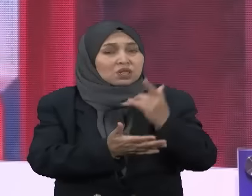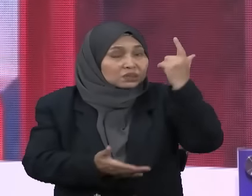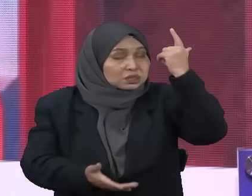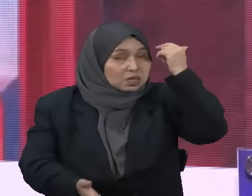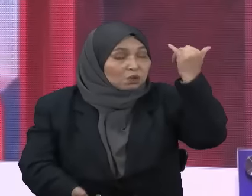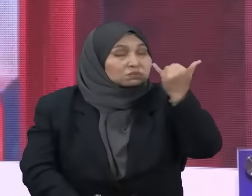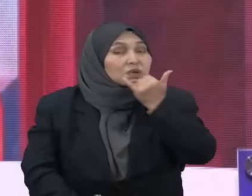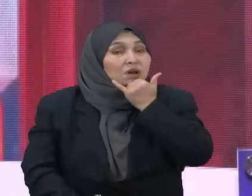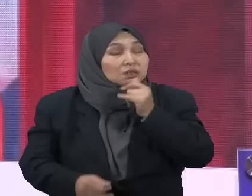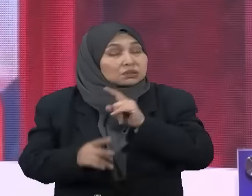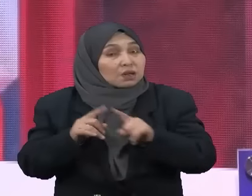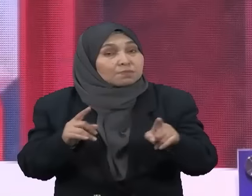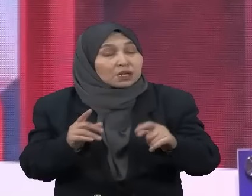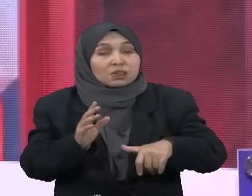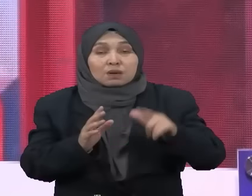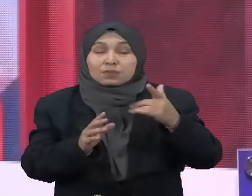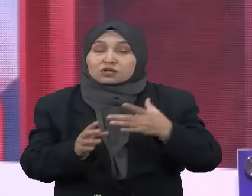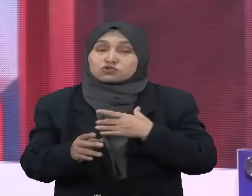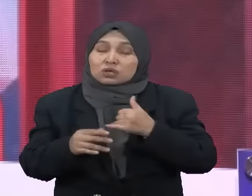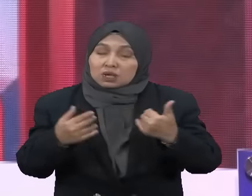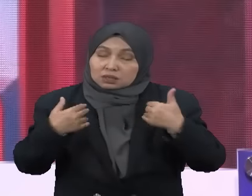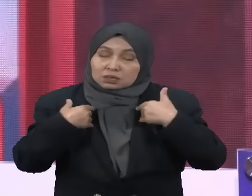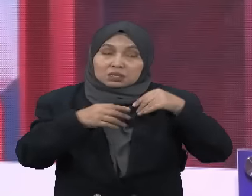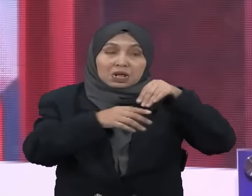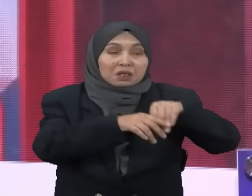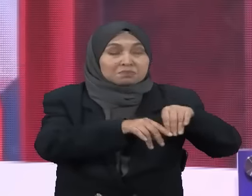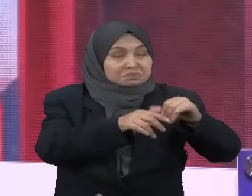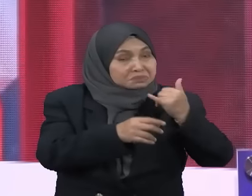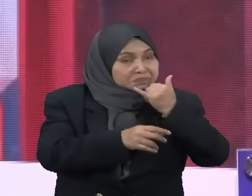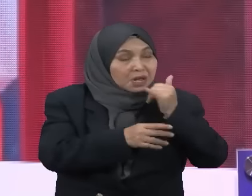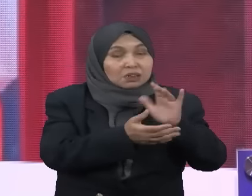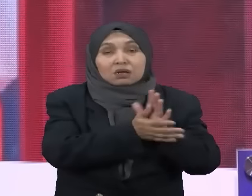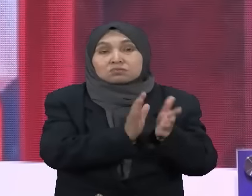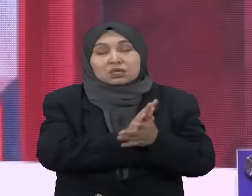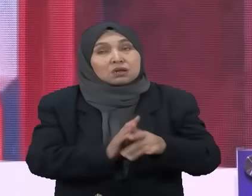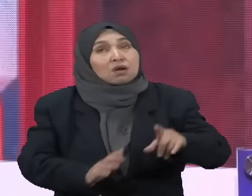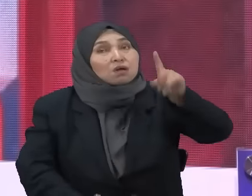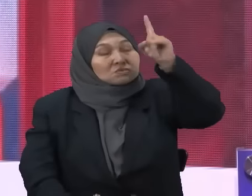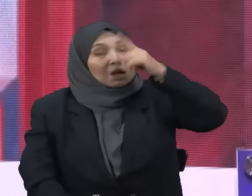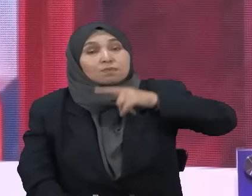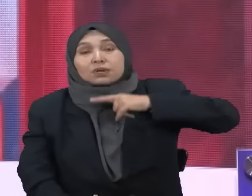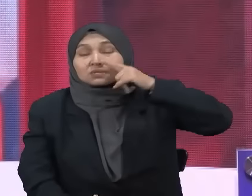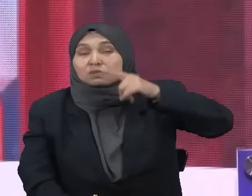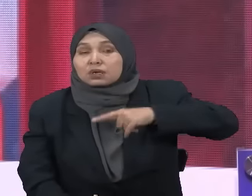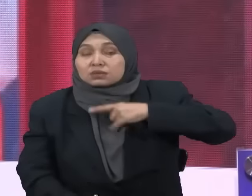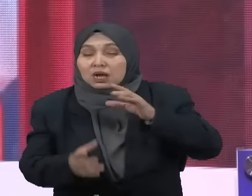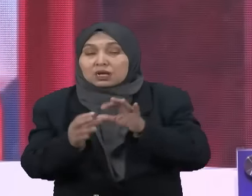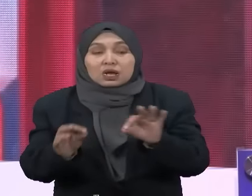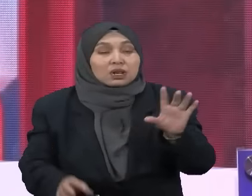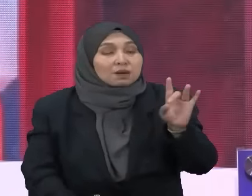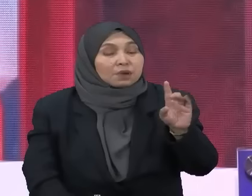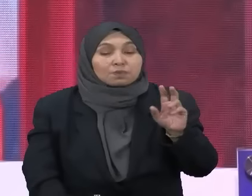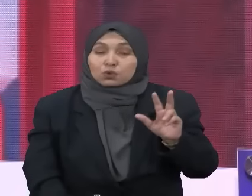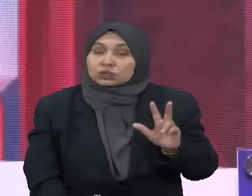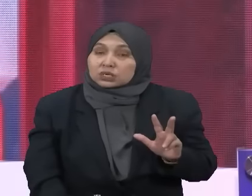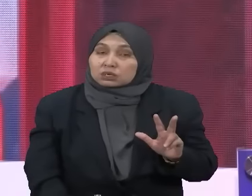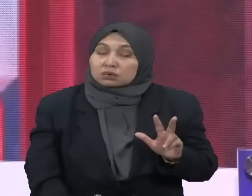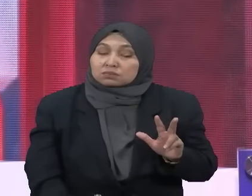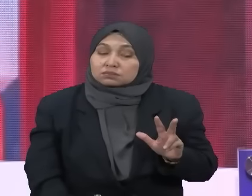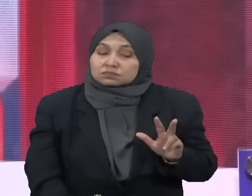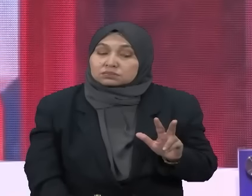tetapi lebih suka untuk berada dalam golongan ini. Kemudian Allah Subhanahu Wa Taala menyebutkan pada ayat yang ke-83, fa anjaynahu wa